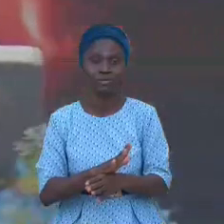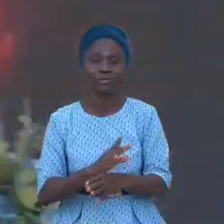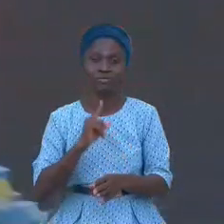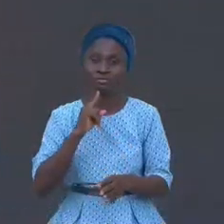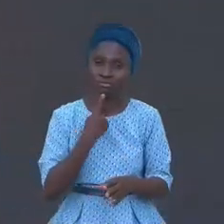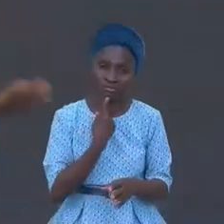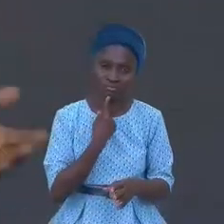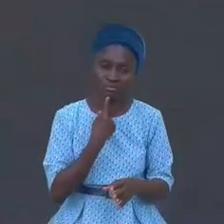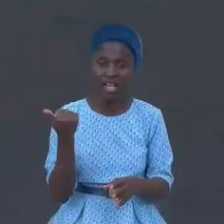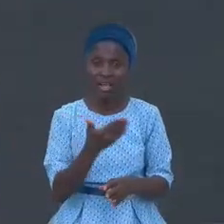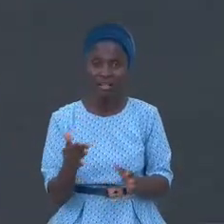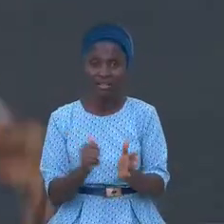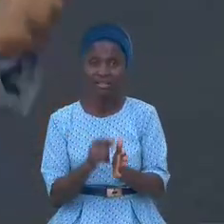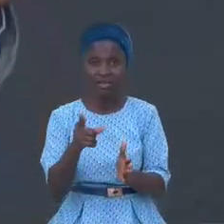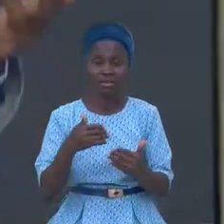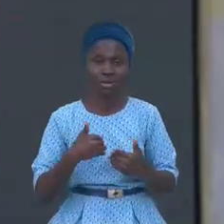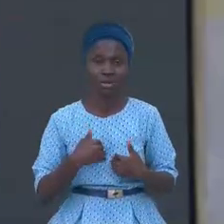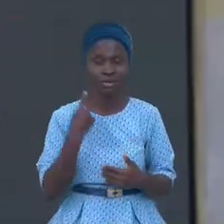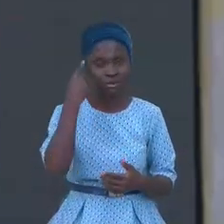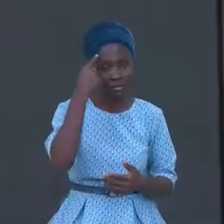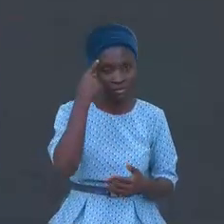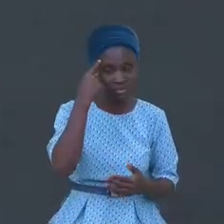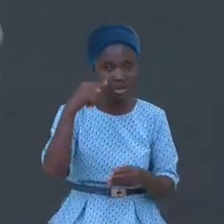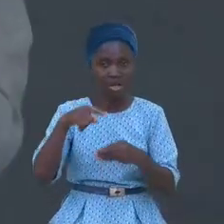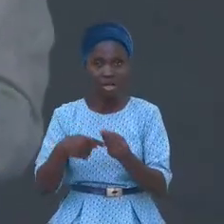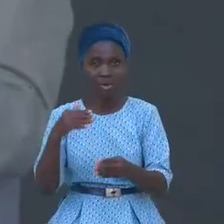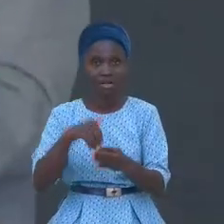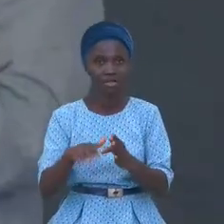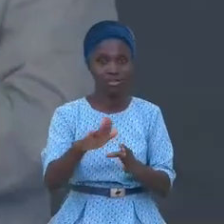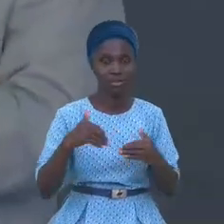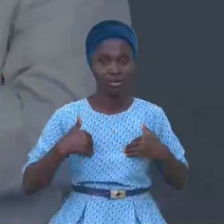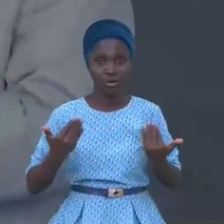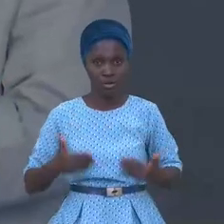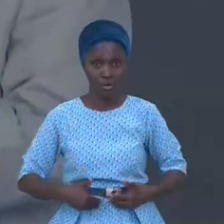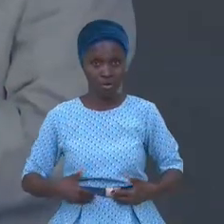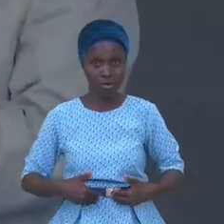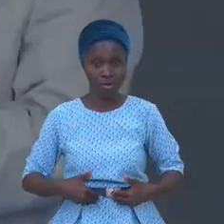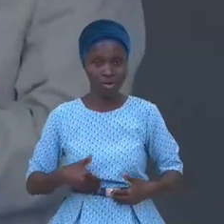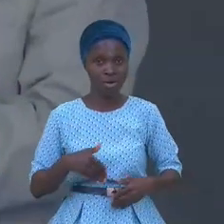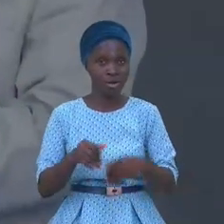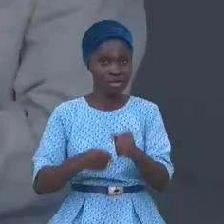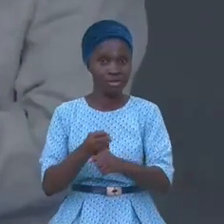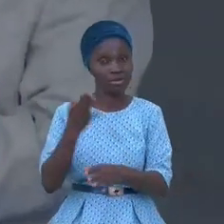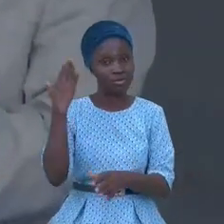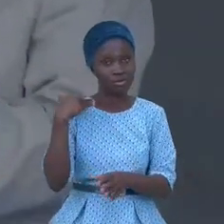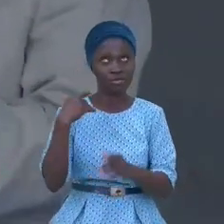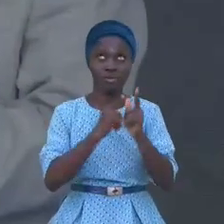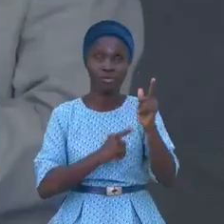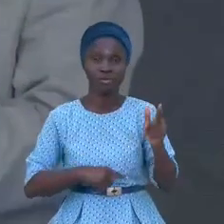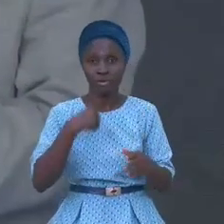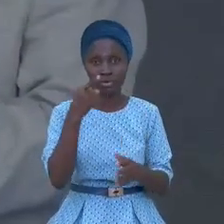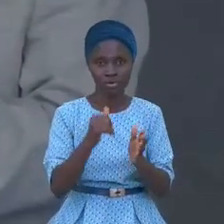jeunesse, dans tes jeunes âges, le Seigneur te dit que tu vas dépasser. Tu